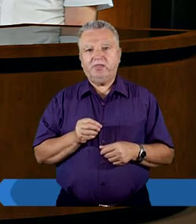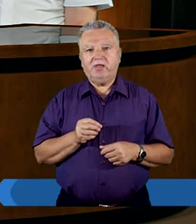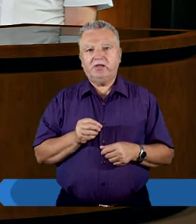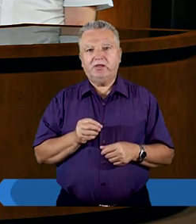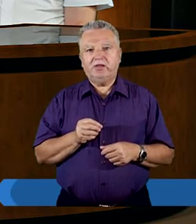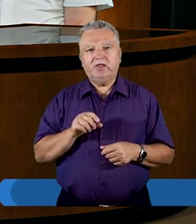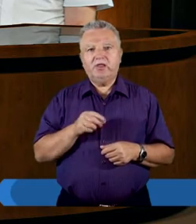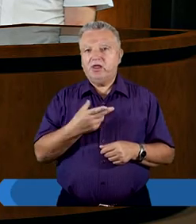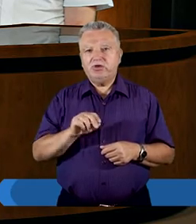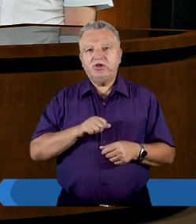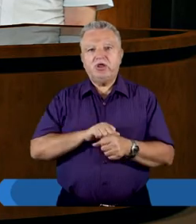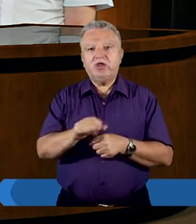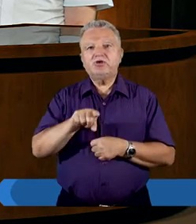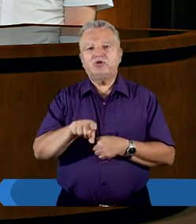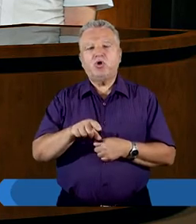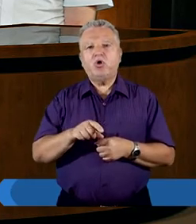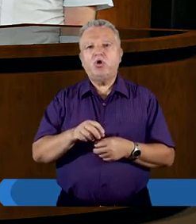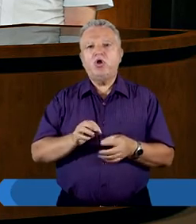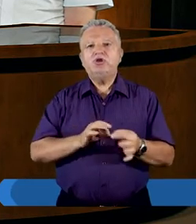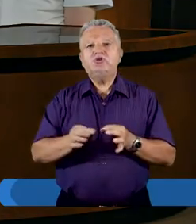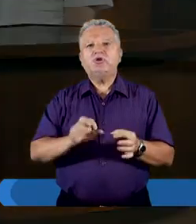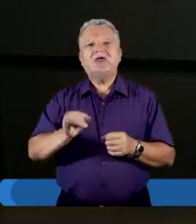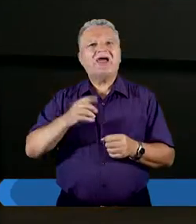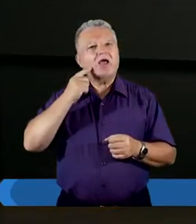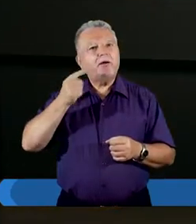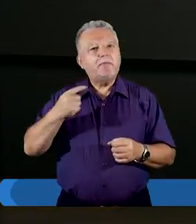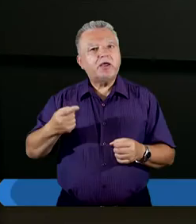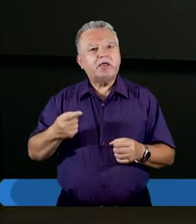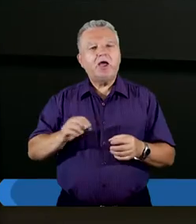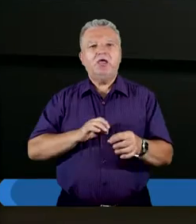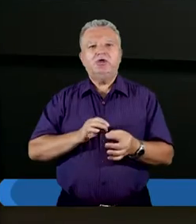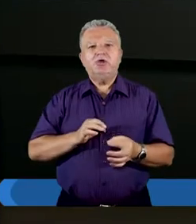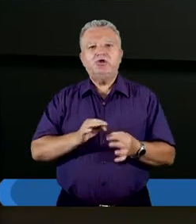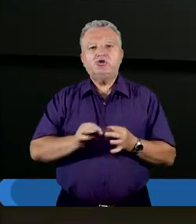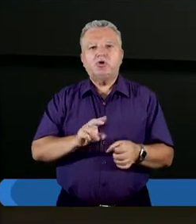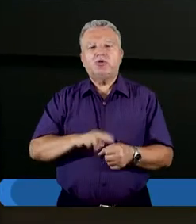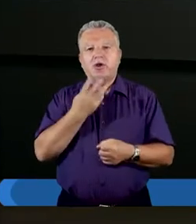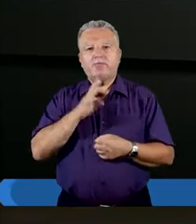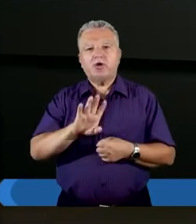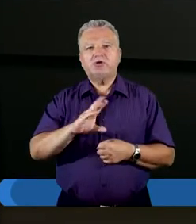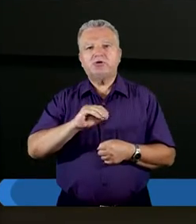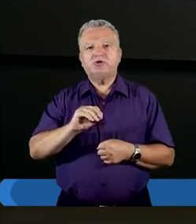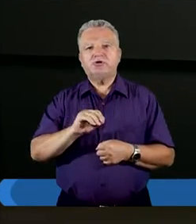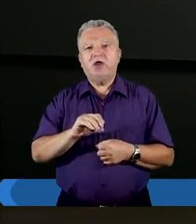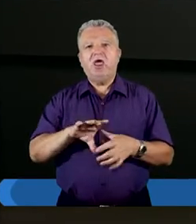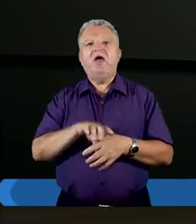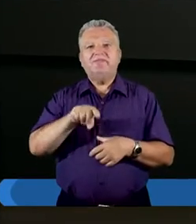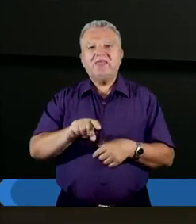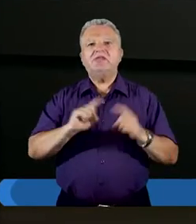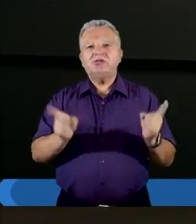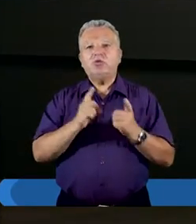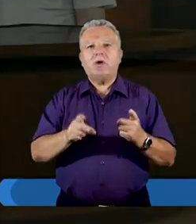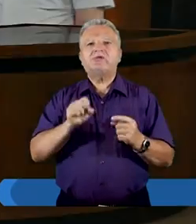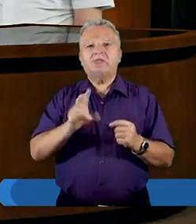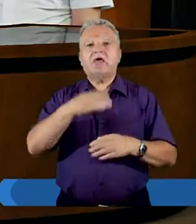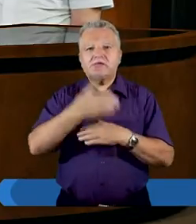nie jest to historia jak bajka. Historia, która pokazuje, że w tym przypadku tak właśnie się potoczyła jego